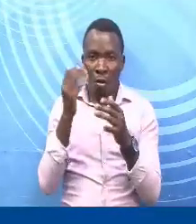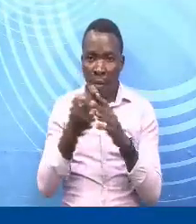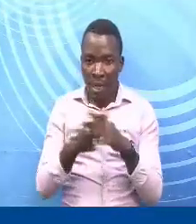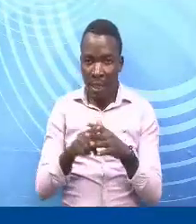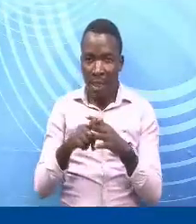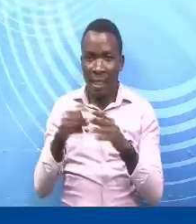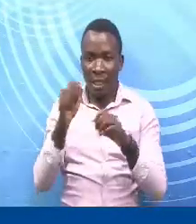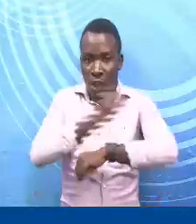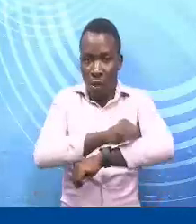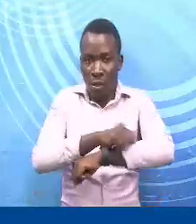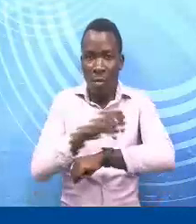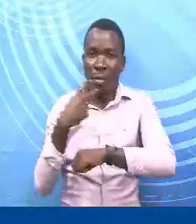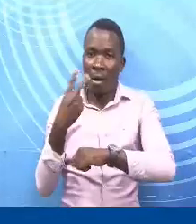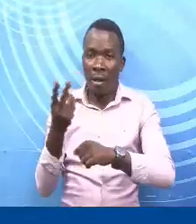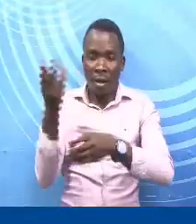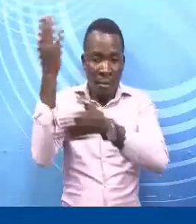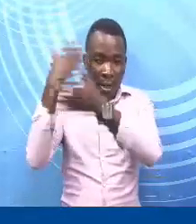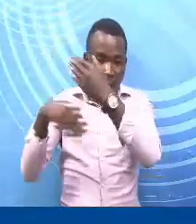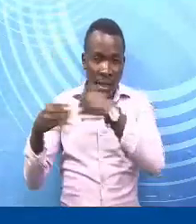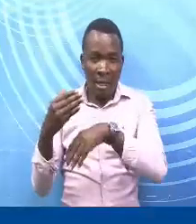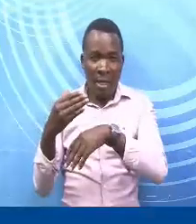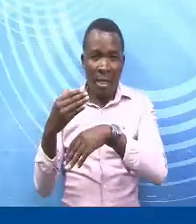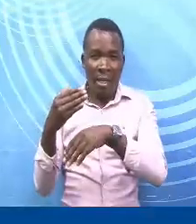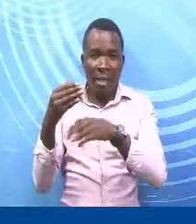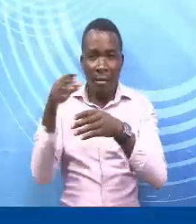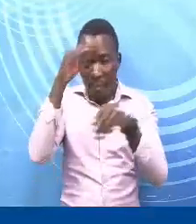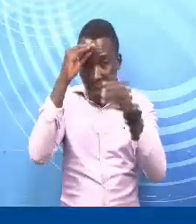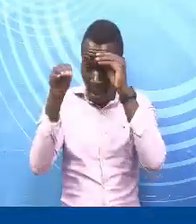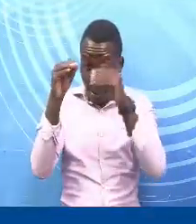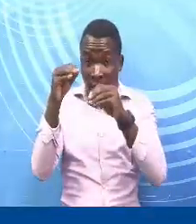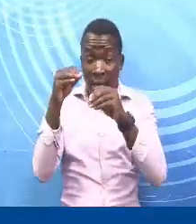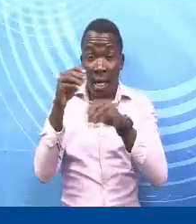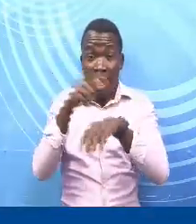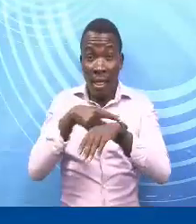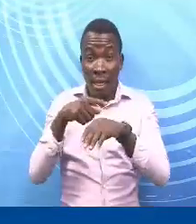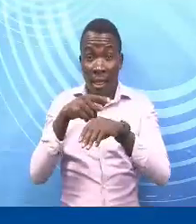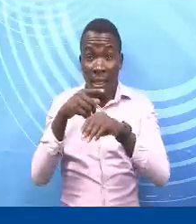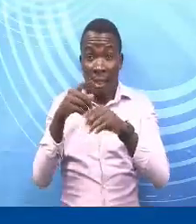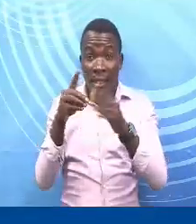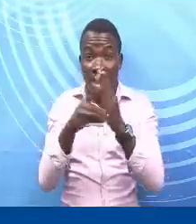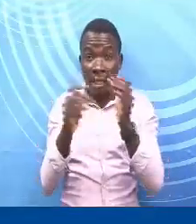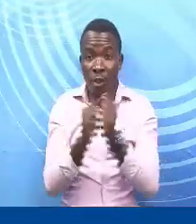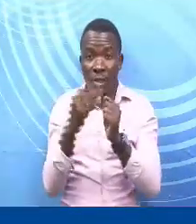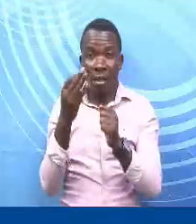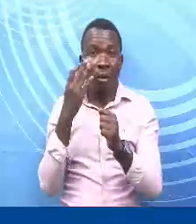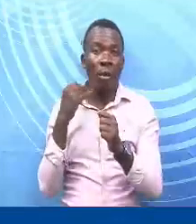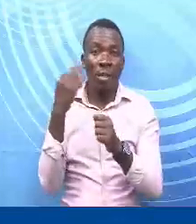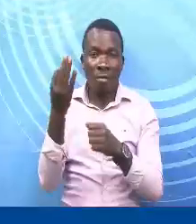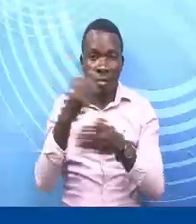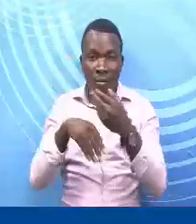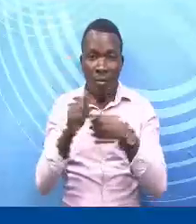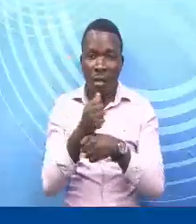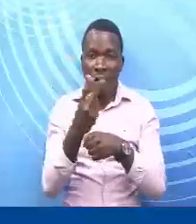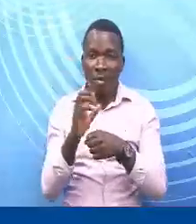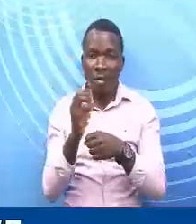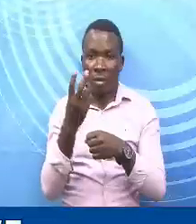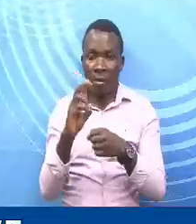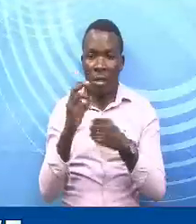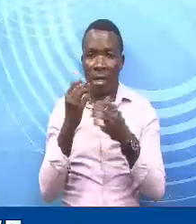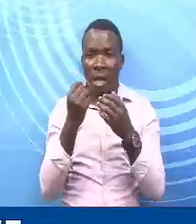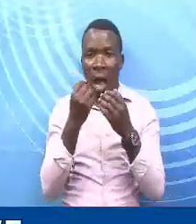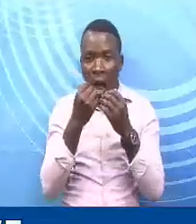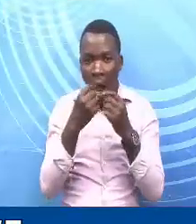kabiri baherukaga ku ishuri tariki ya 13 Werurwe 2020. Gusa aba babyeyi bagatangaza ko babona abana basubiye inyuma kuko gahunda bashyiriweho